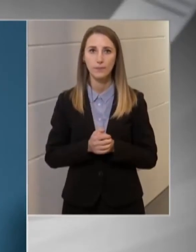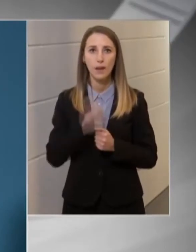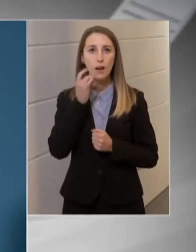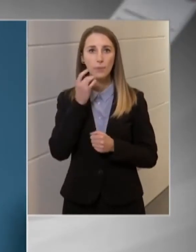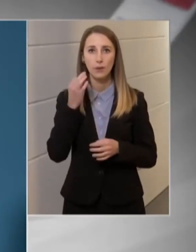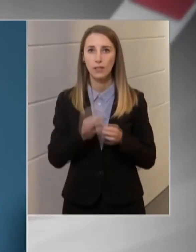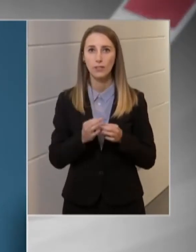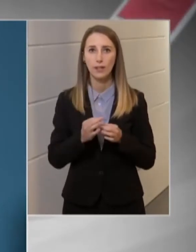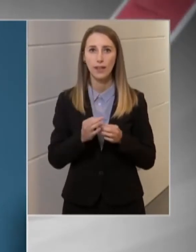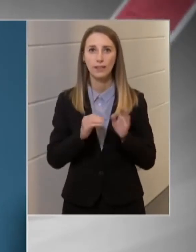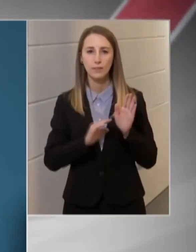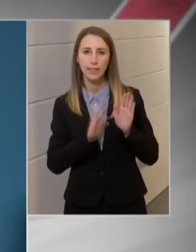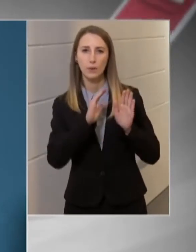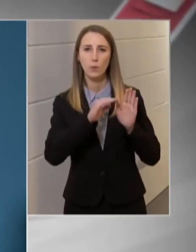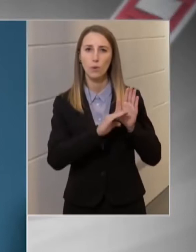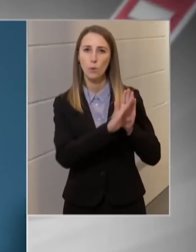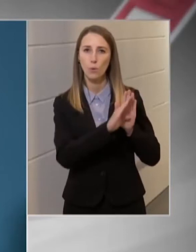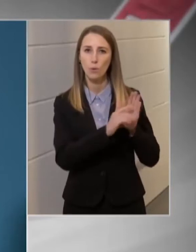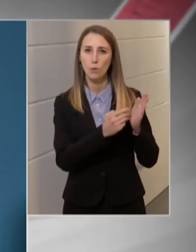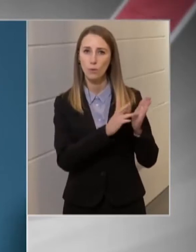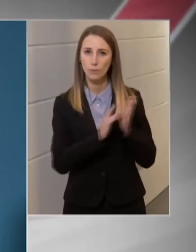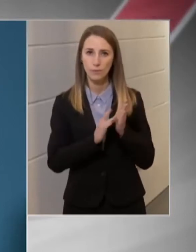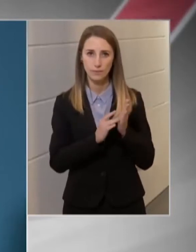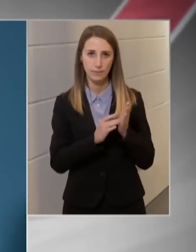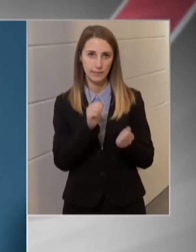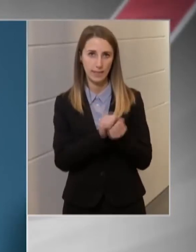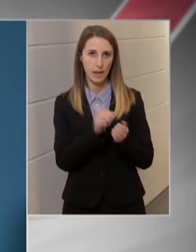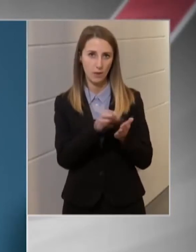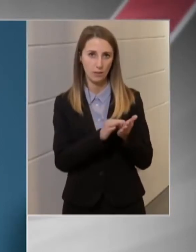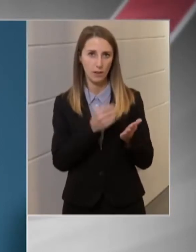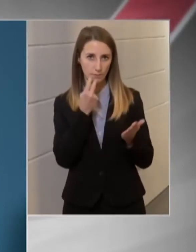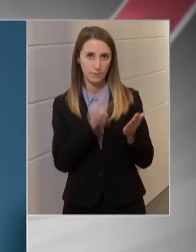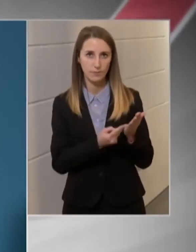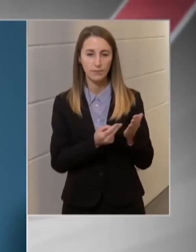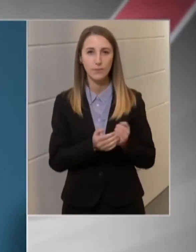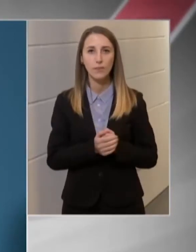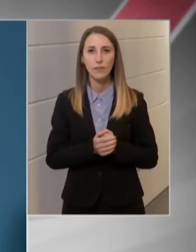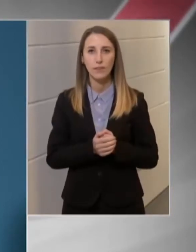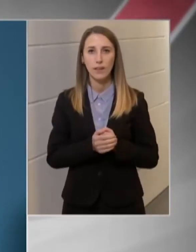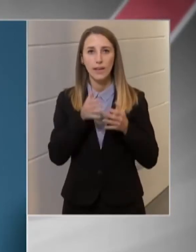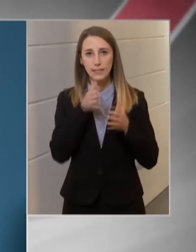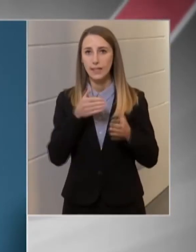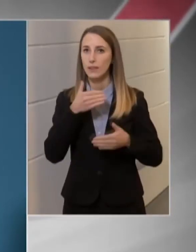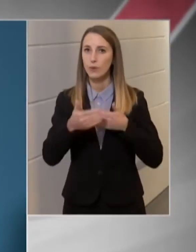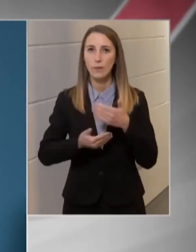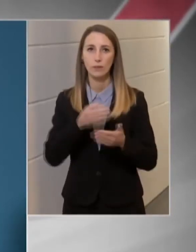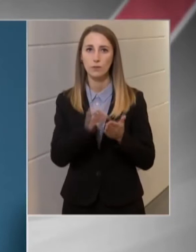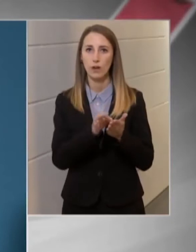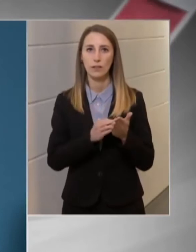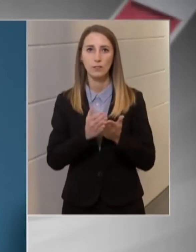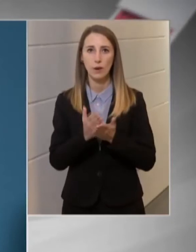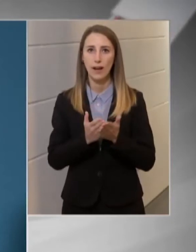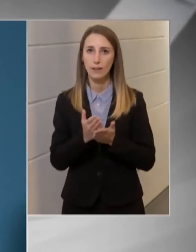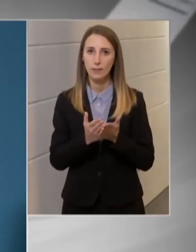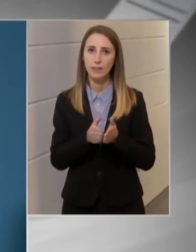elmondta, van egy kiugrás a mai adatokban, és a közeljövőben is lehetnek hasonló napok. Egy folyamatos